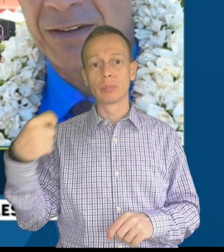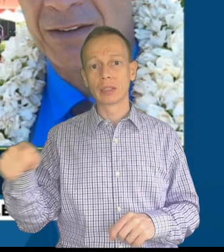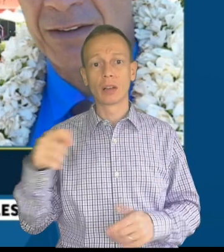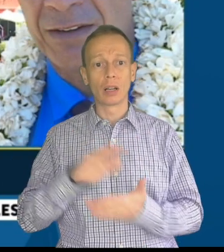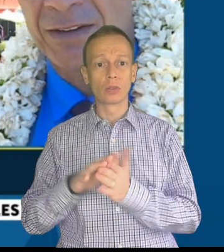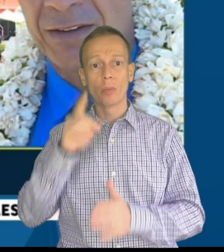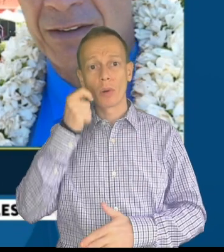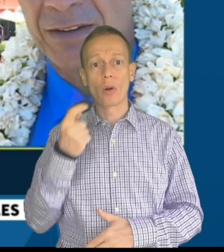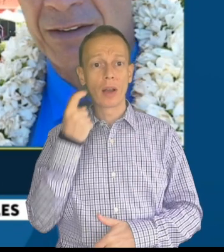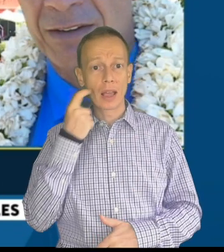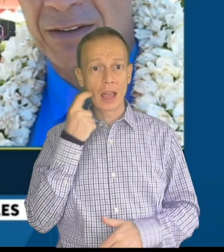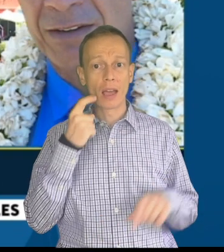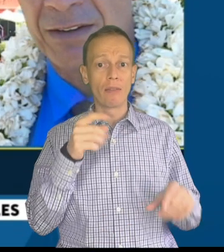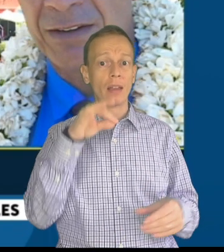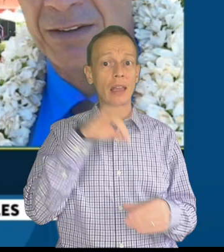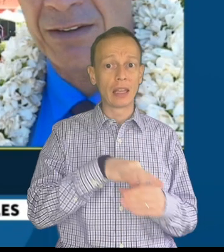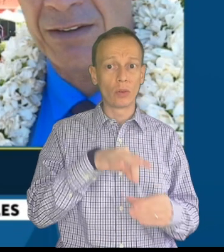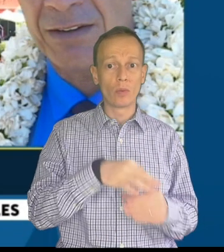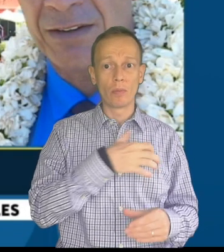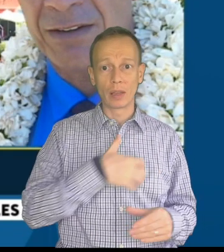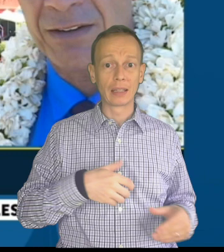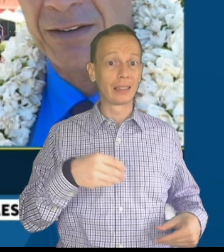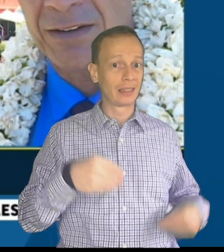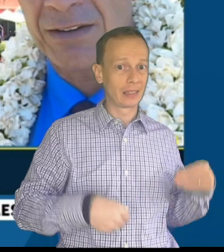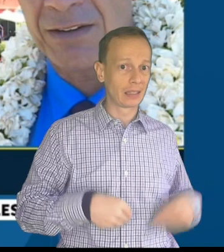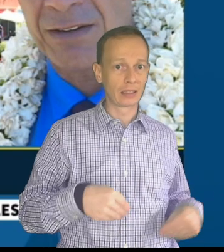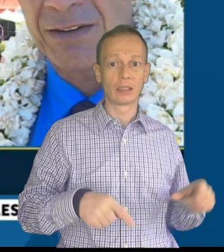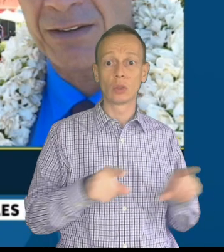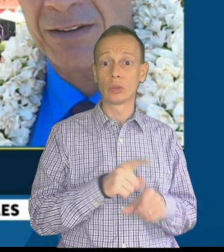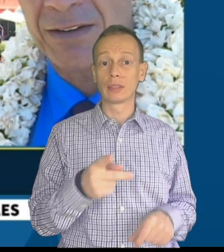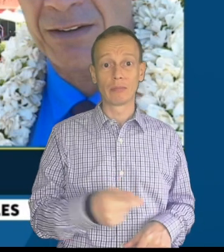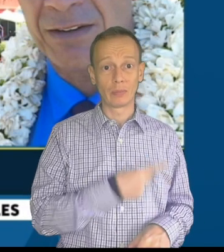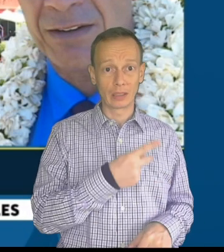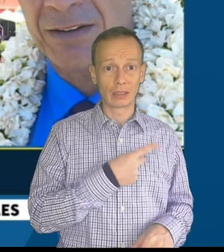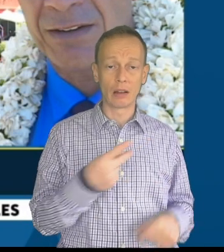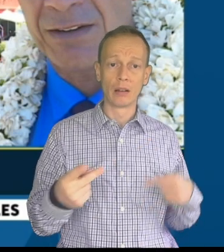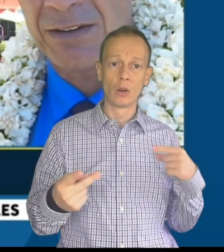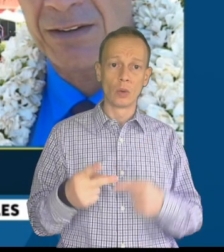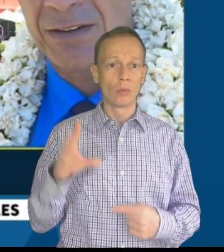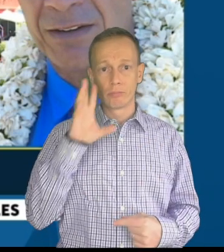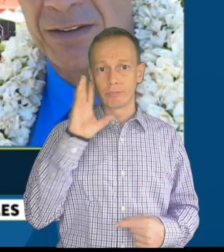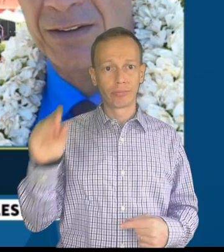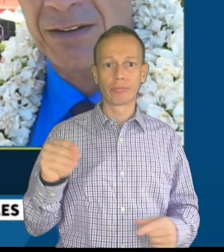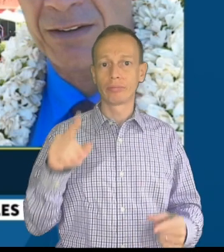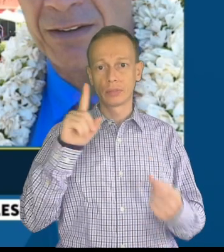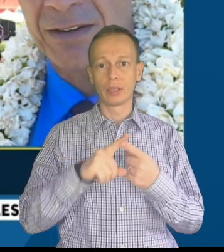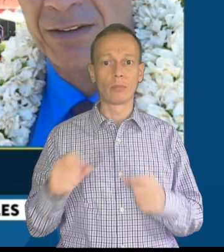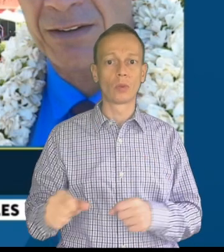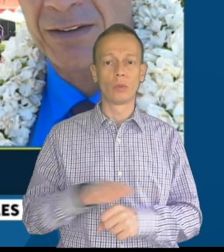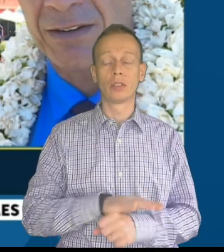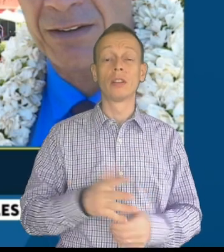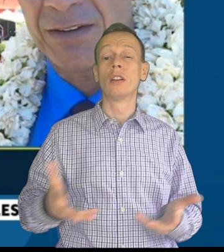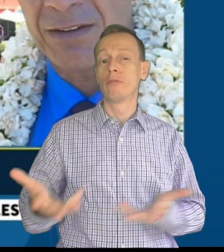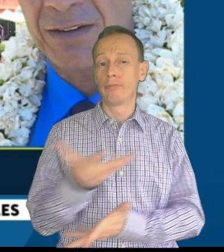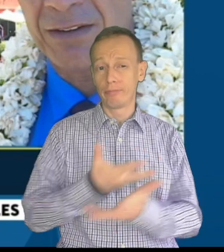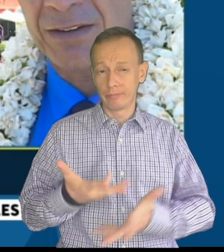urgente concernant les élus d'un côté, les présidents des associations des parents d'élèves d'un côté, la directrice de notre côté, et bien sûr notre médecin qui est